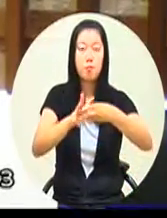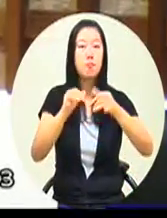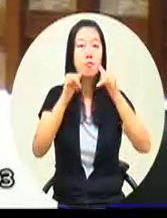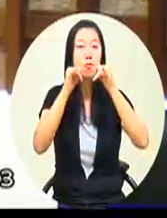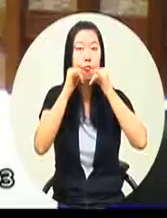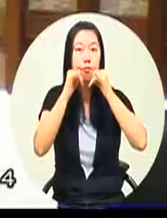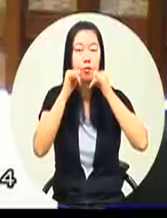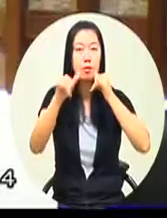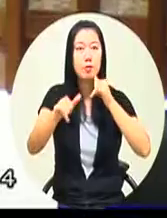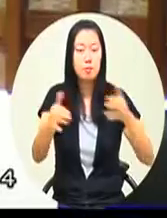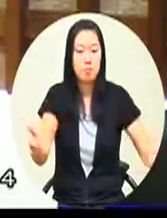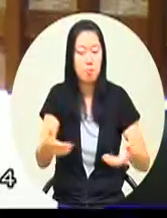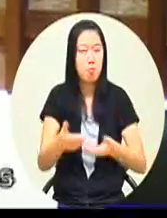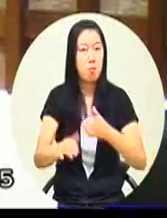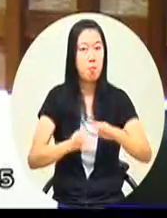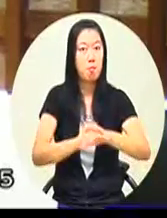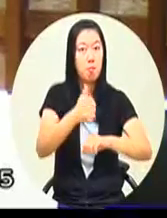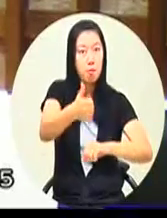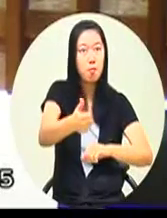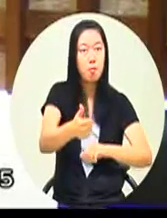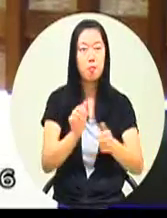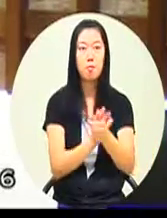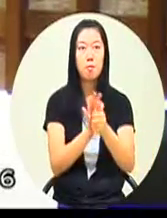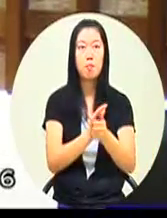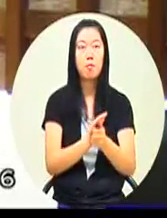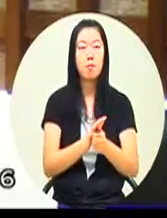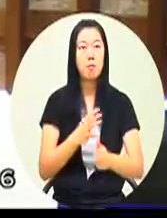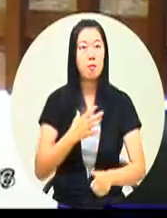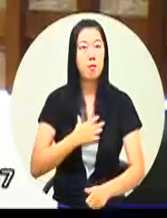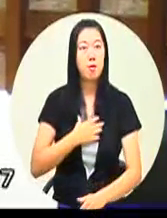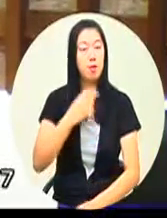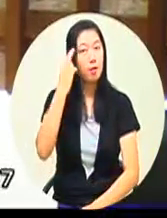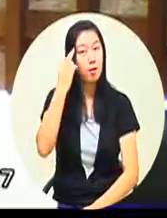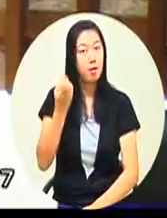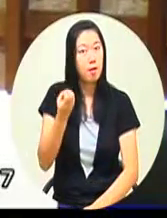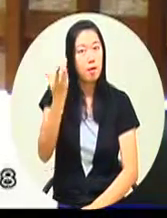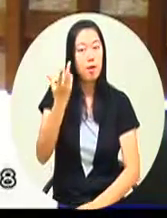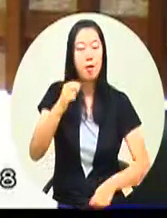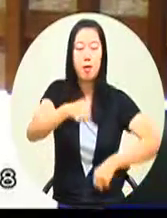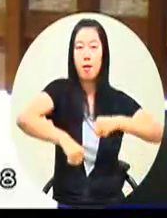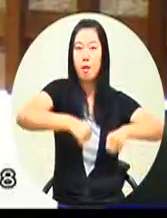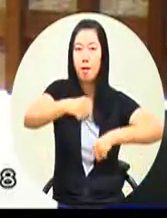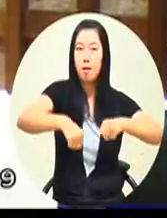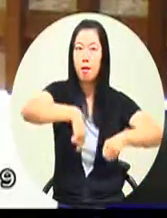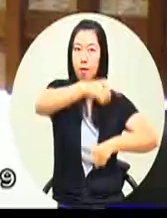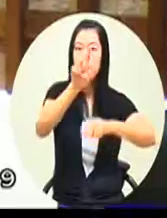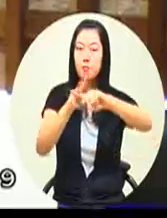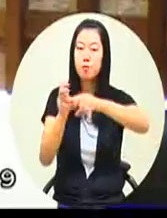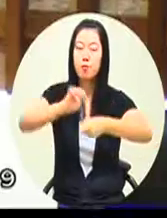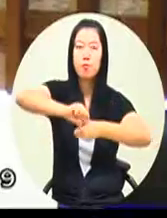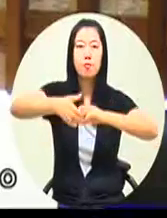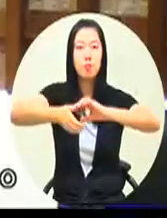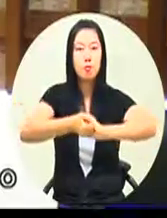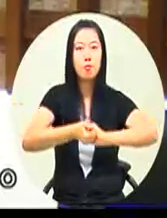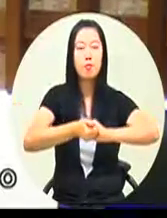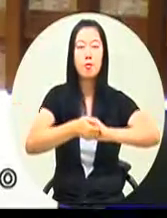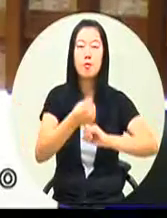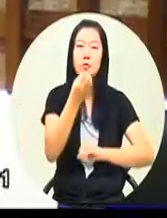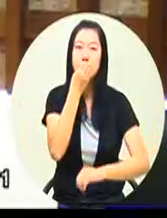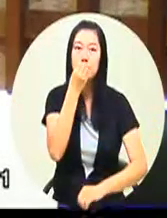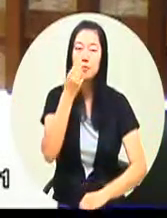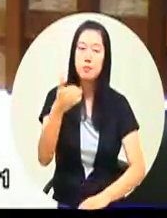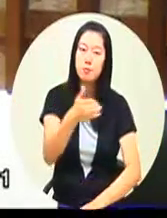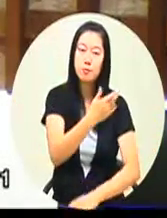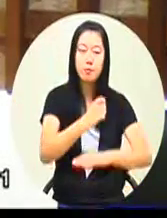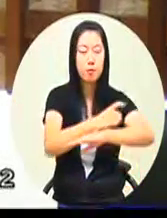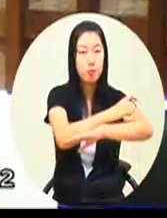会当吼啊，骑脚踏车来家庭啊食海产，家庭啊乌来的人